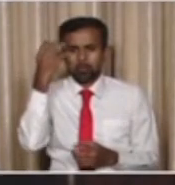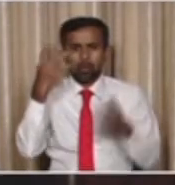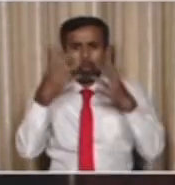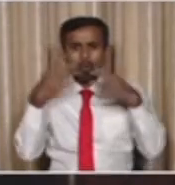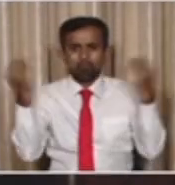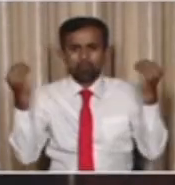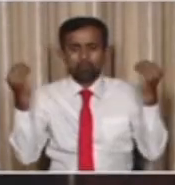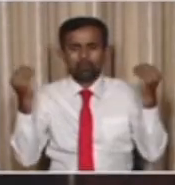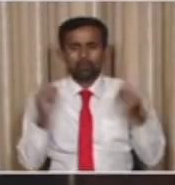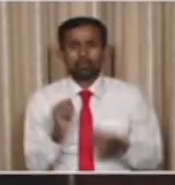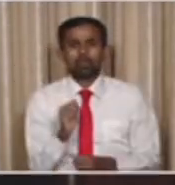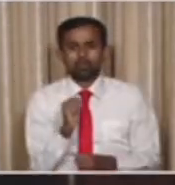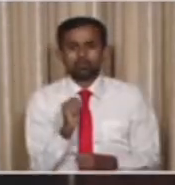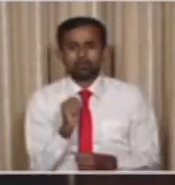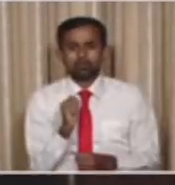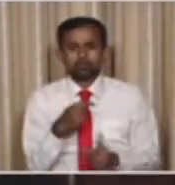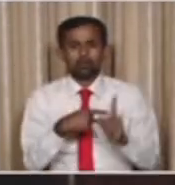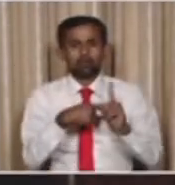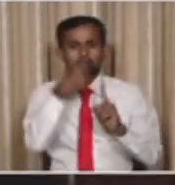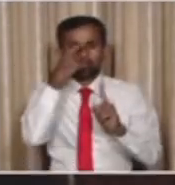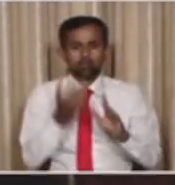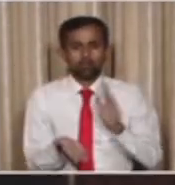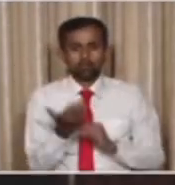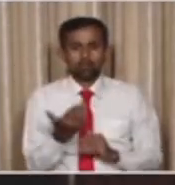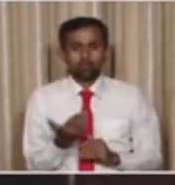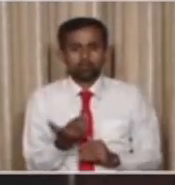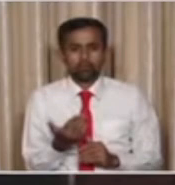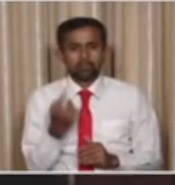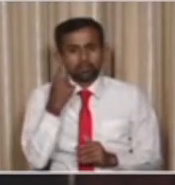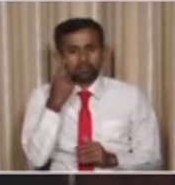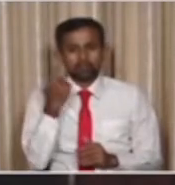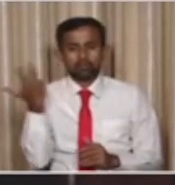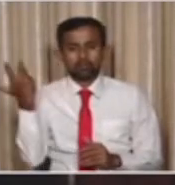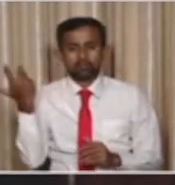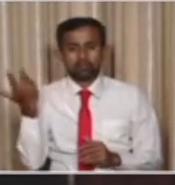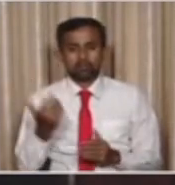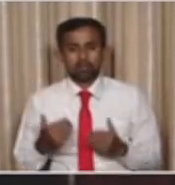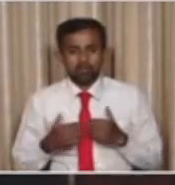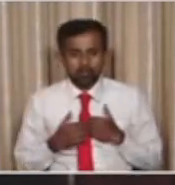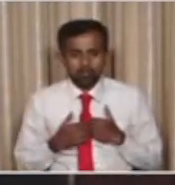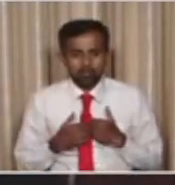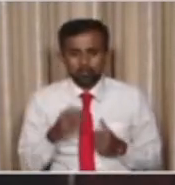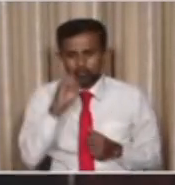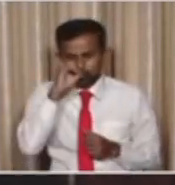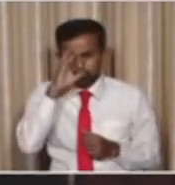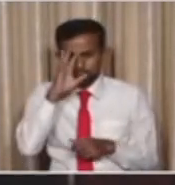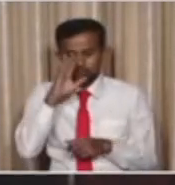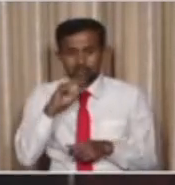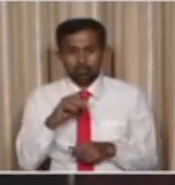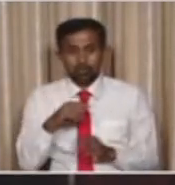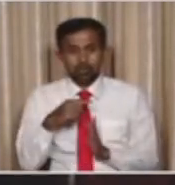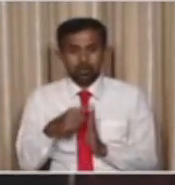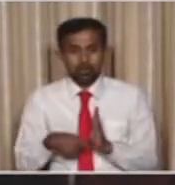කරන තැනට ඇවිල්ලා තියෙන්නේ ඒක දියුණු තැනකට ගෙනියන්න ඇයි අපි හිතන්නේ නැත්තේ දැන් අපි උදේට අපේ